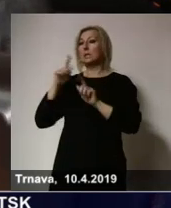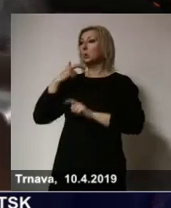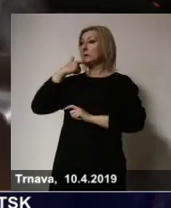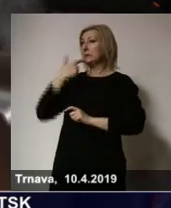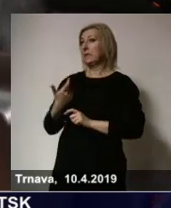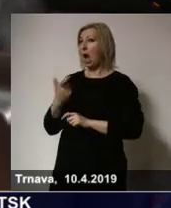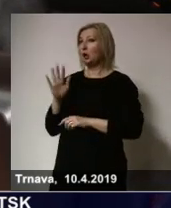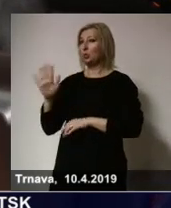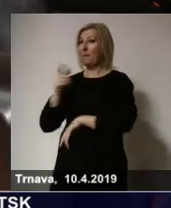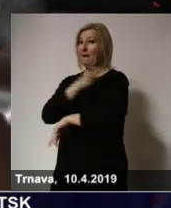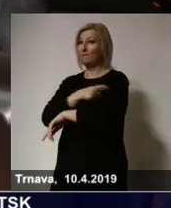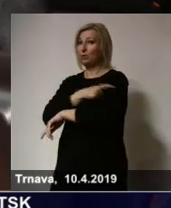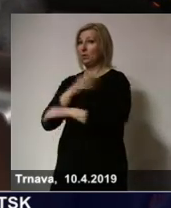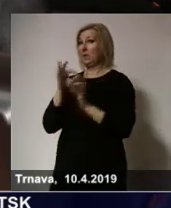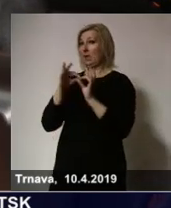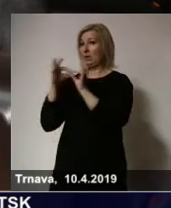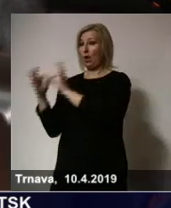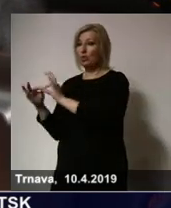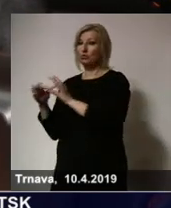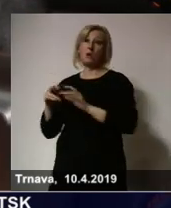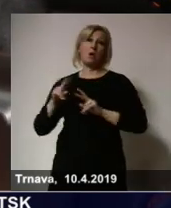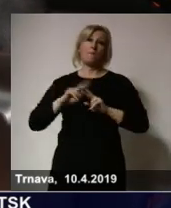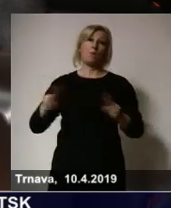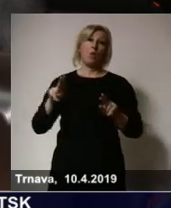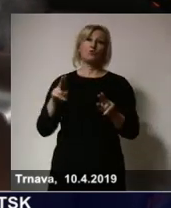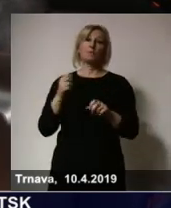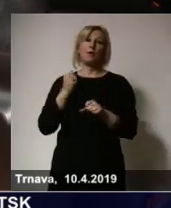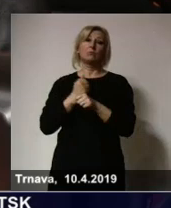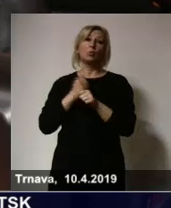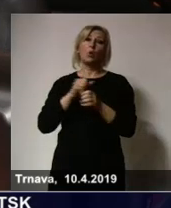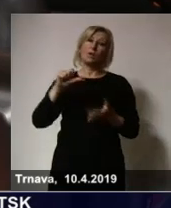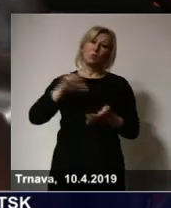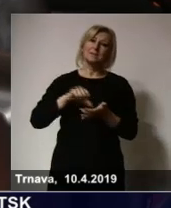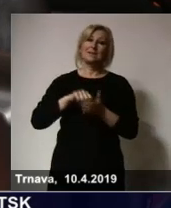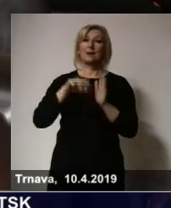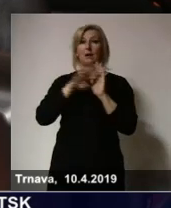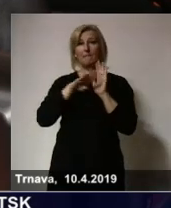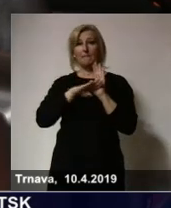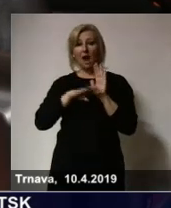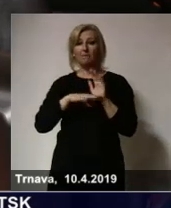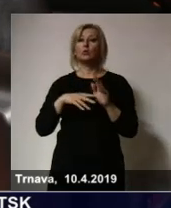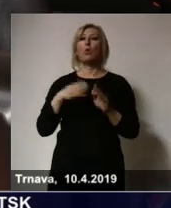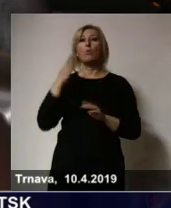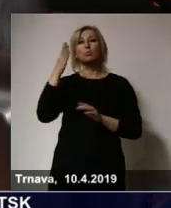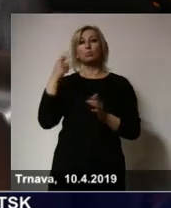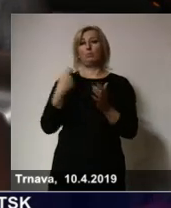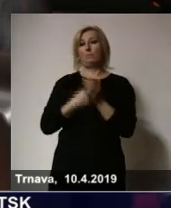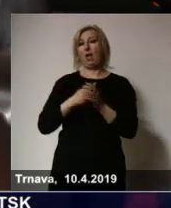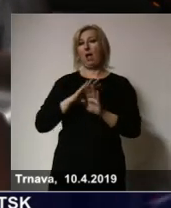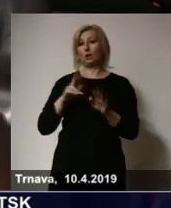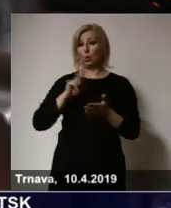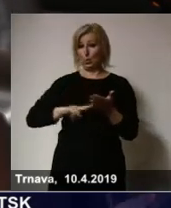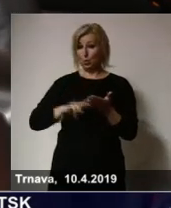môžeme dať dokopy a spraviť si nejaké centrálne pravidlo, ktoré bude platiť pre úrad ako aj pre organizácie zriadovateľskej